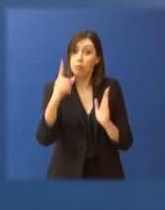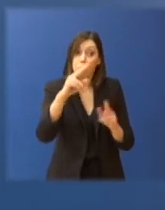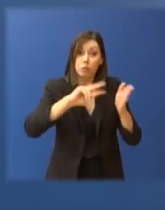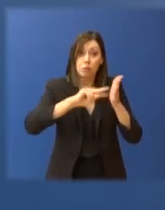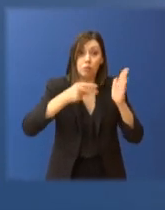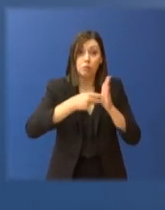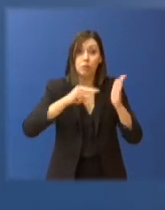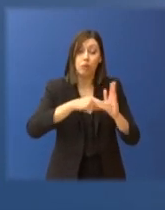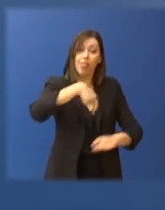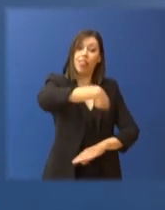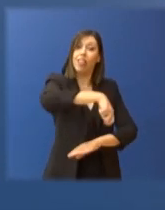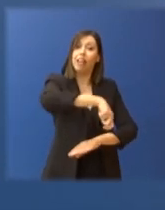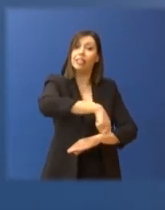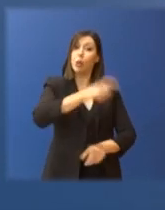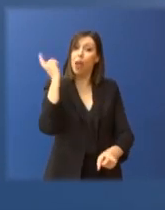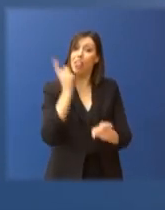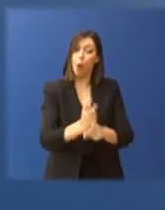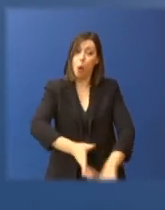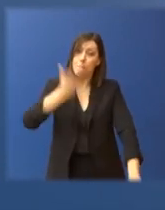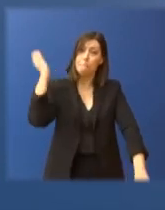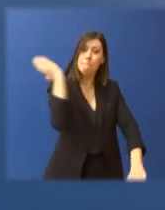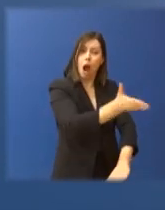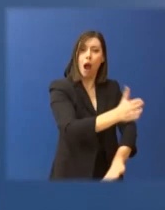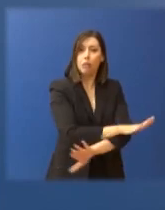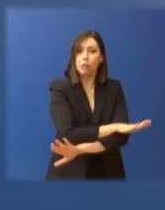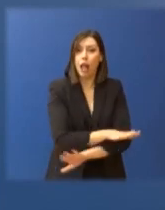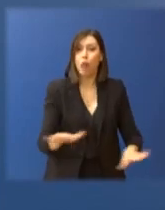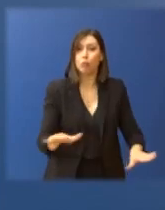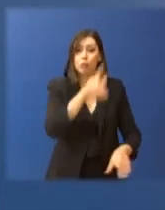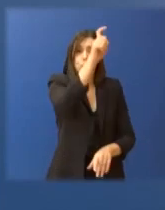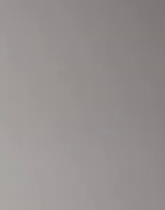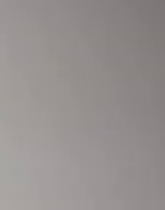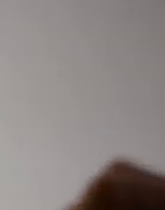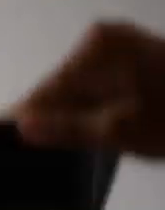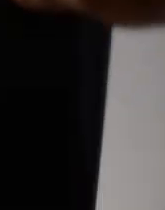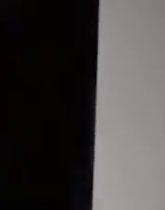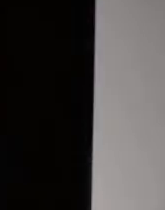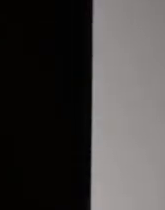ομόφωνη απόφαση του ειδικού δικαστηρίου για παράβαση καθήκοντος, ο κύριος Παπάς κρατά με...